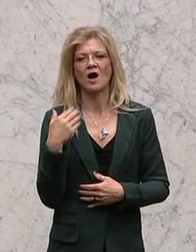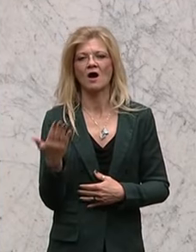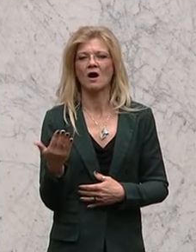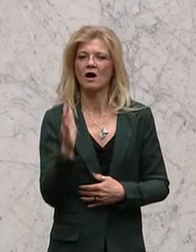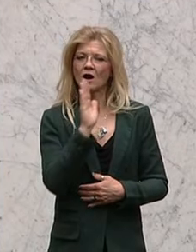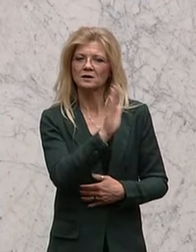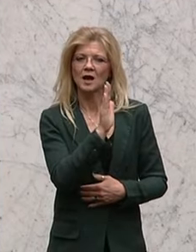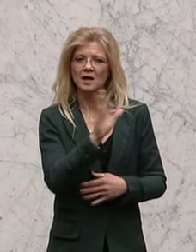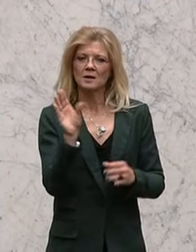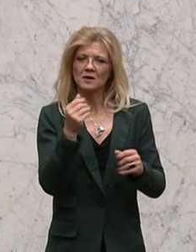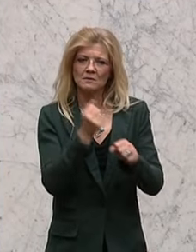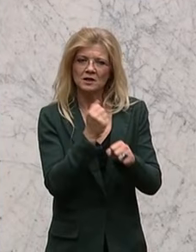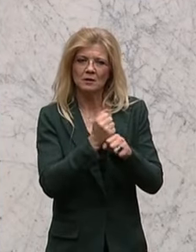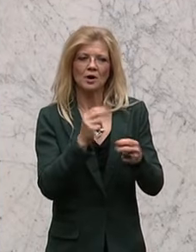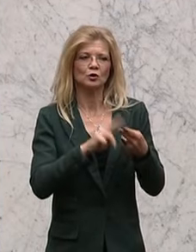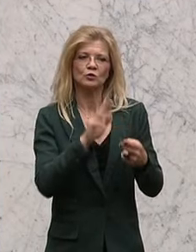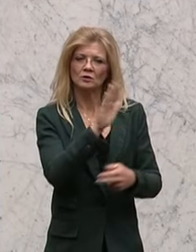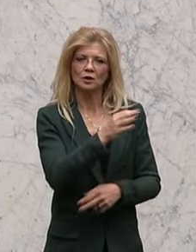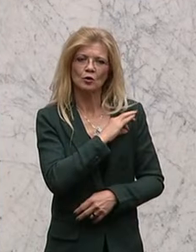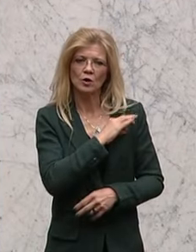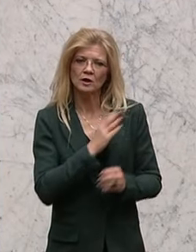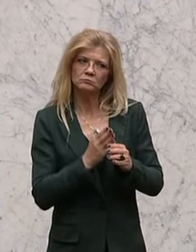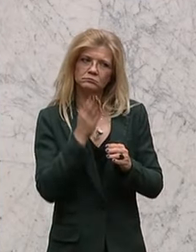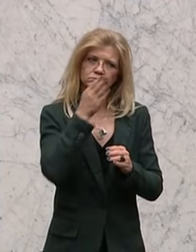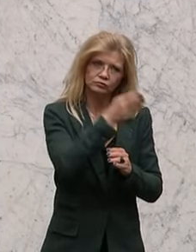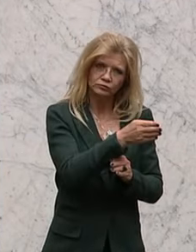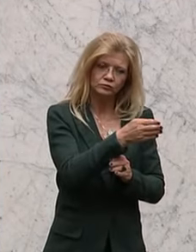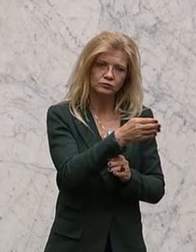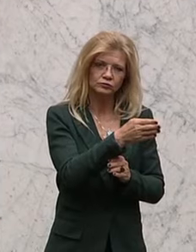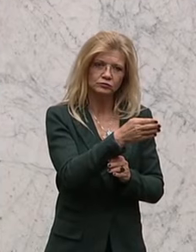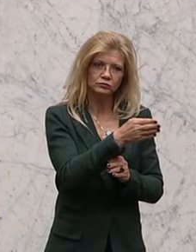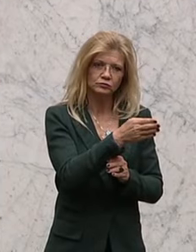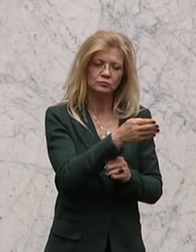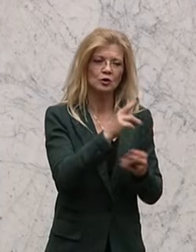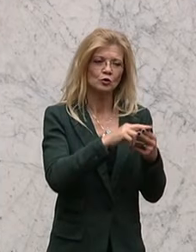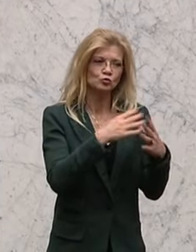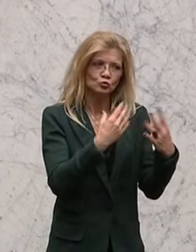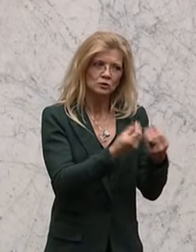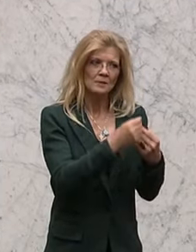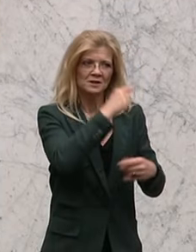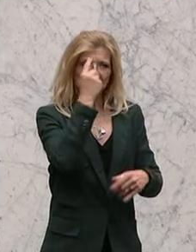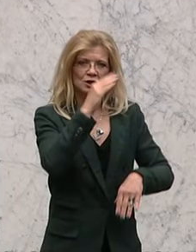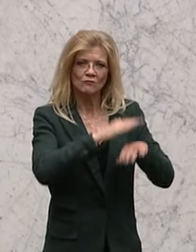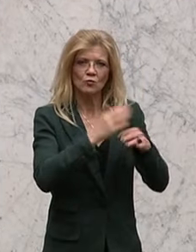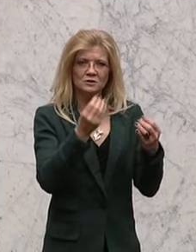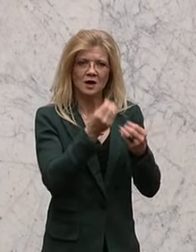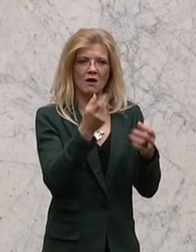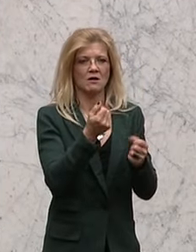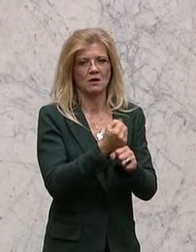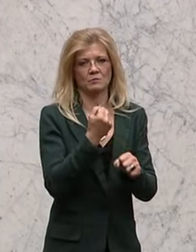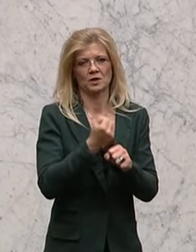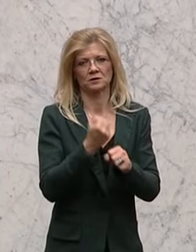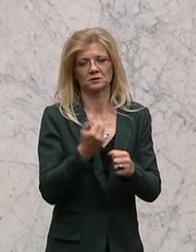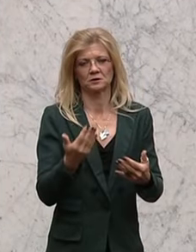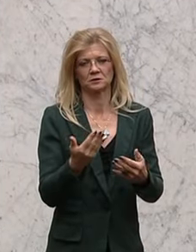Ihren Mitarbeitern und Kollegen gegangen, hat Sinnvolles auch ausgearbeitet und in diesem